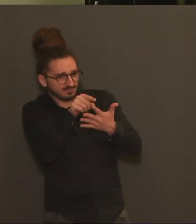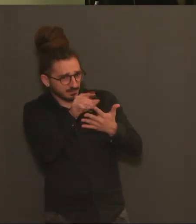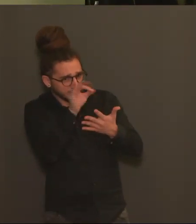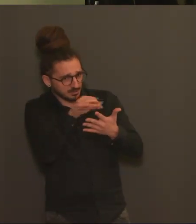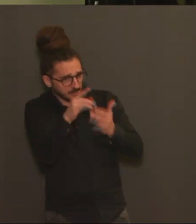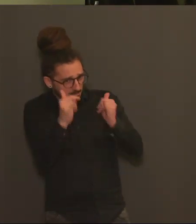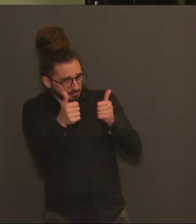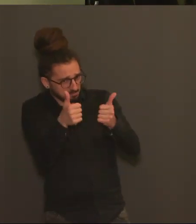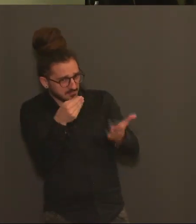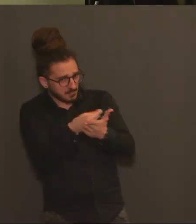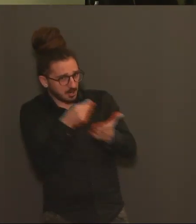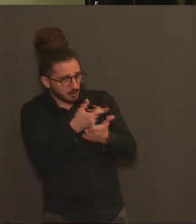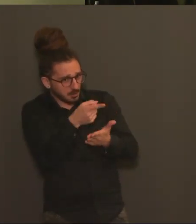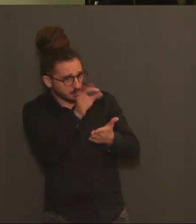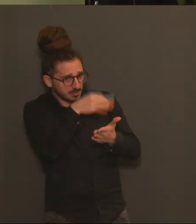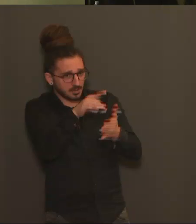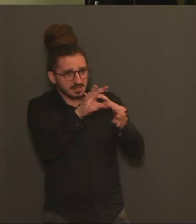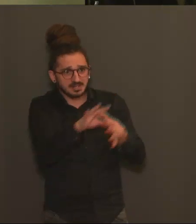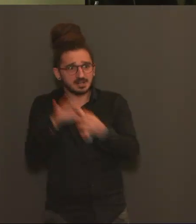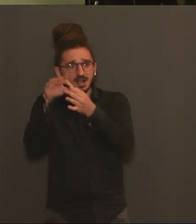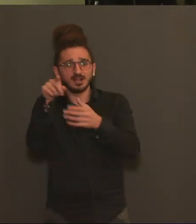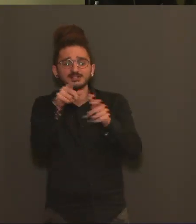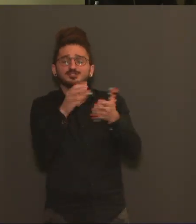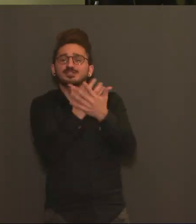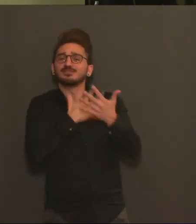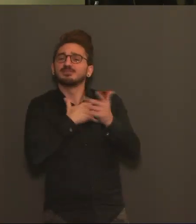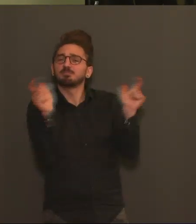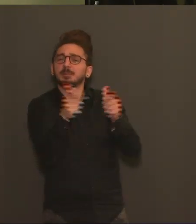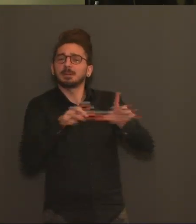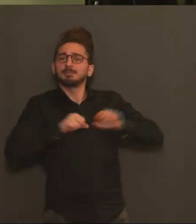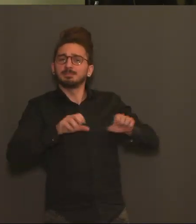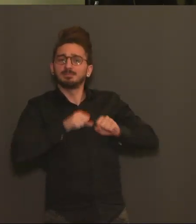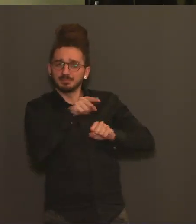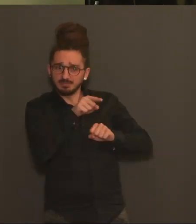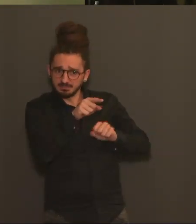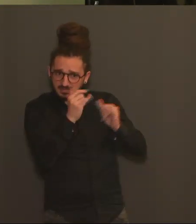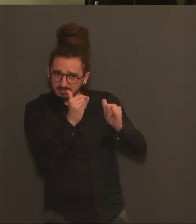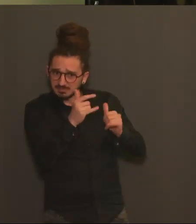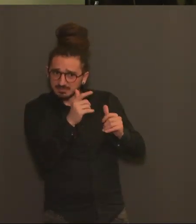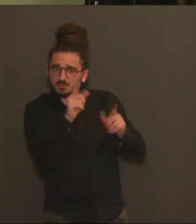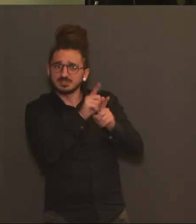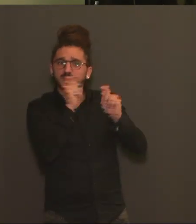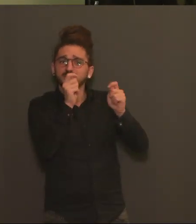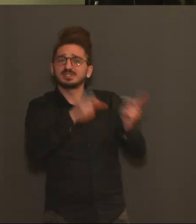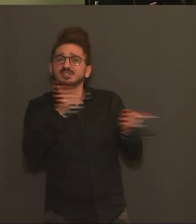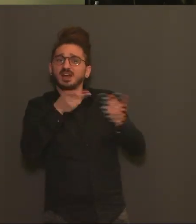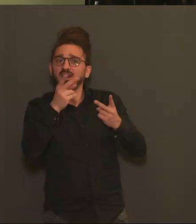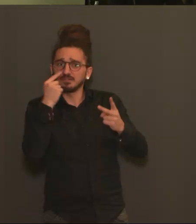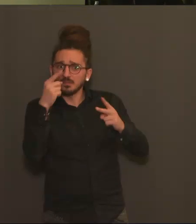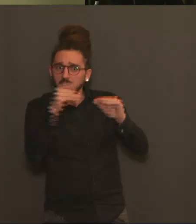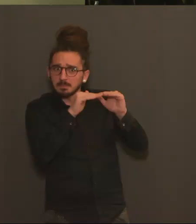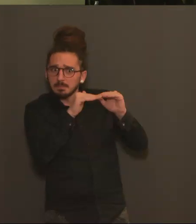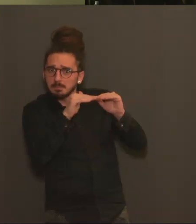d'hospitalisation? Pensez-vous que l'augmentation des admissions à l'hôpital va également se stabiliser, comme cela semble être le